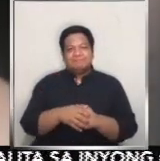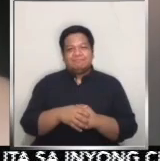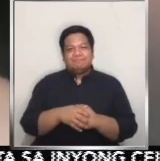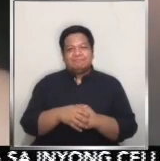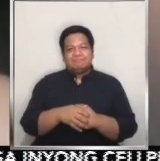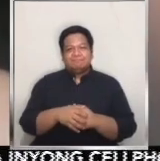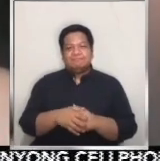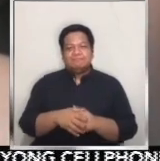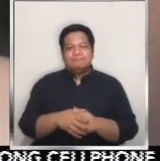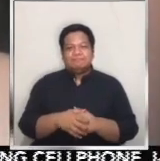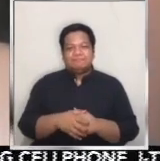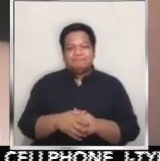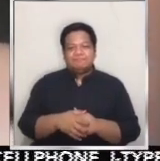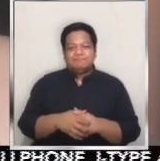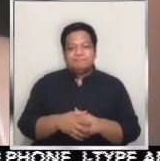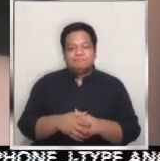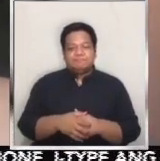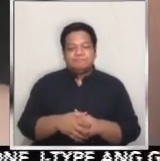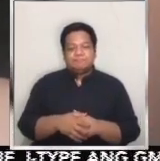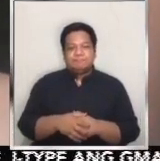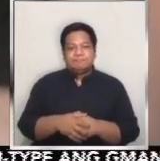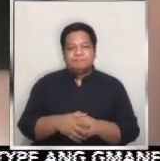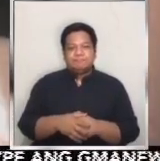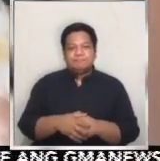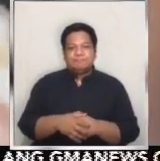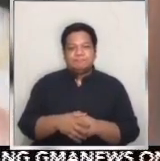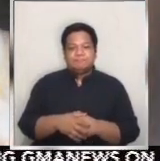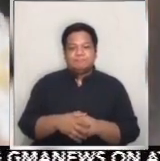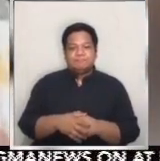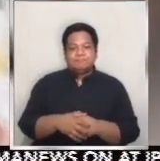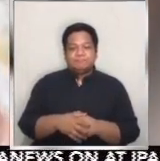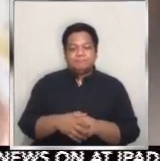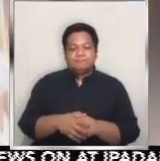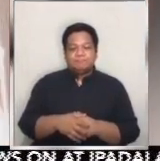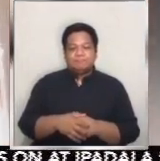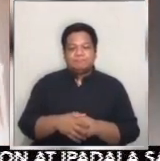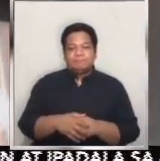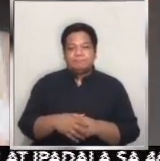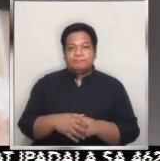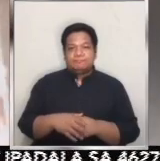Ang mahalin mo pa rin ako, bakit ba